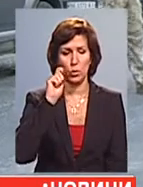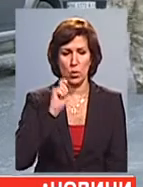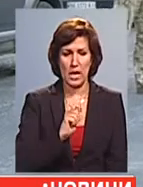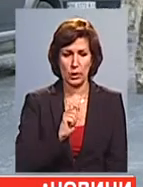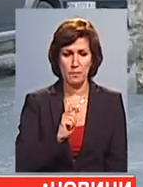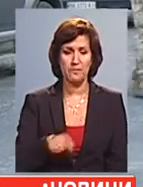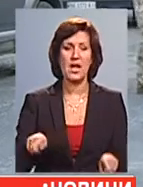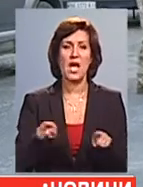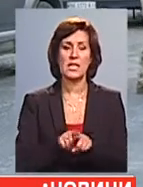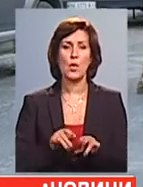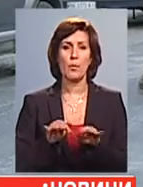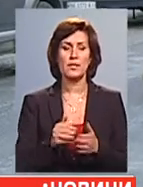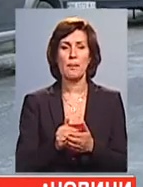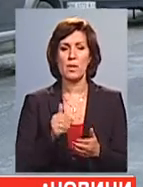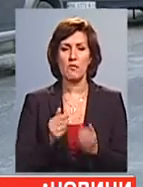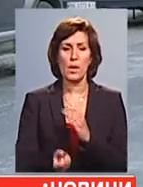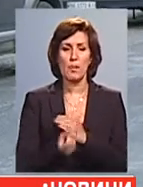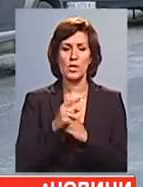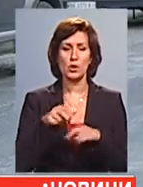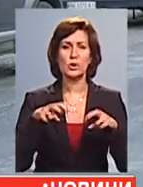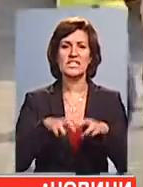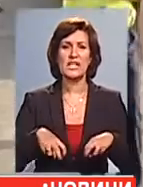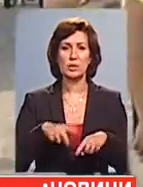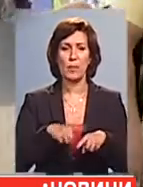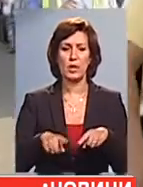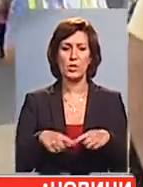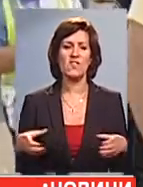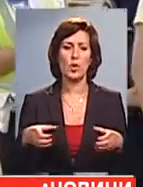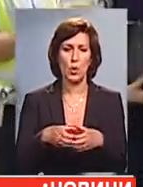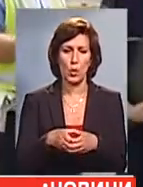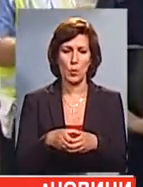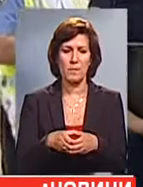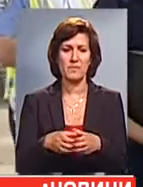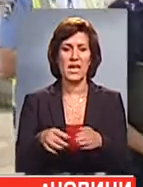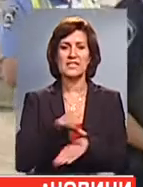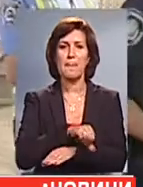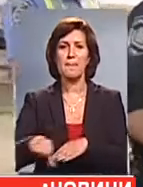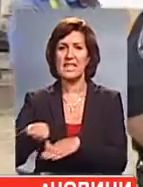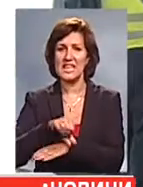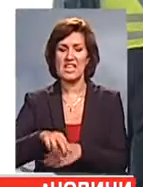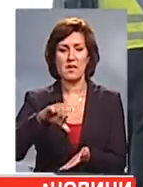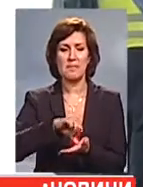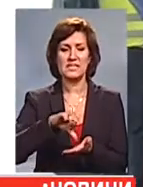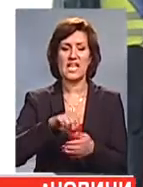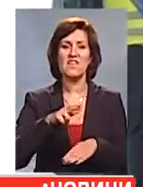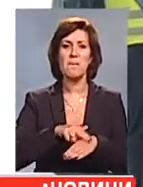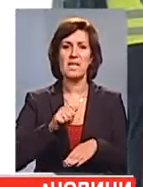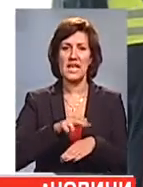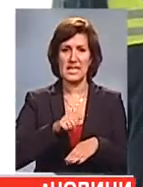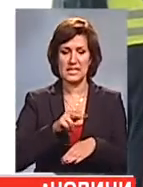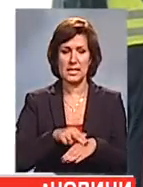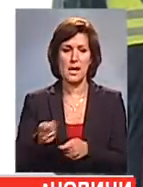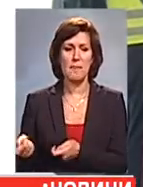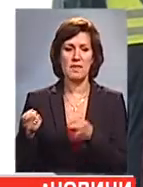України. Такому процесу передувала поява тут слідчої оперативної групи з митників та представників міліції. Її